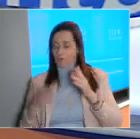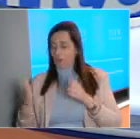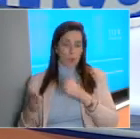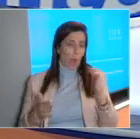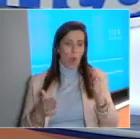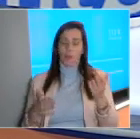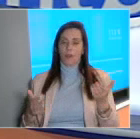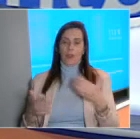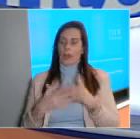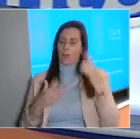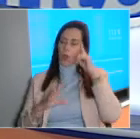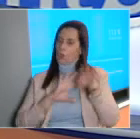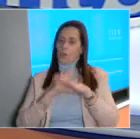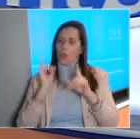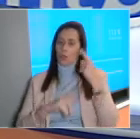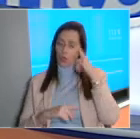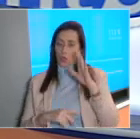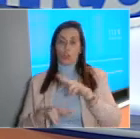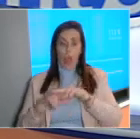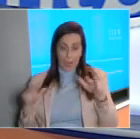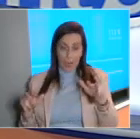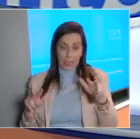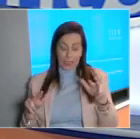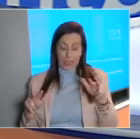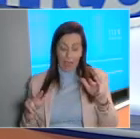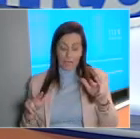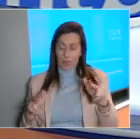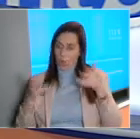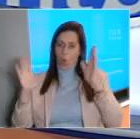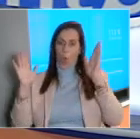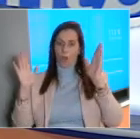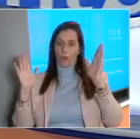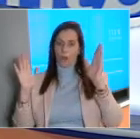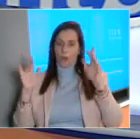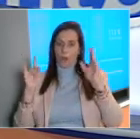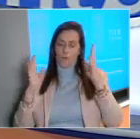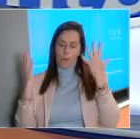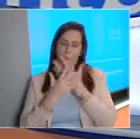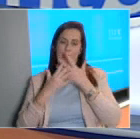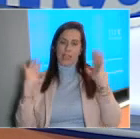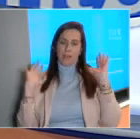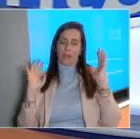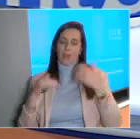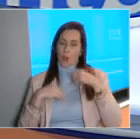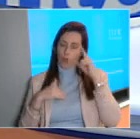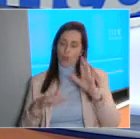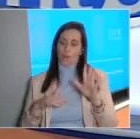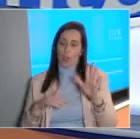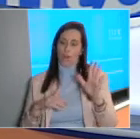שמאל, ואין לי מושג מה קורה, אני רק יודע שהמצב נוראי ומביך, ואני חושב